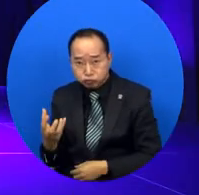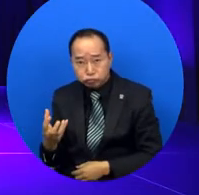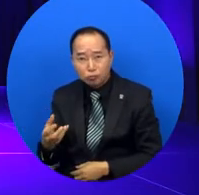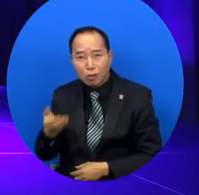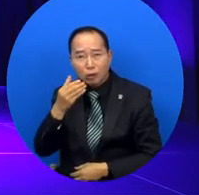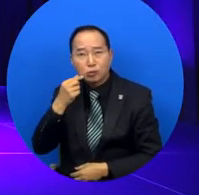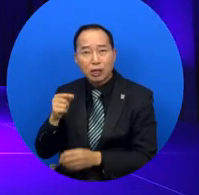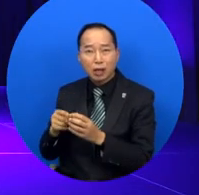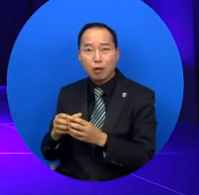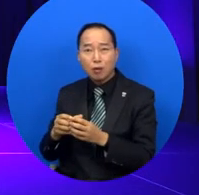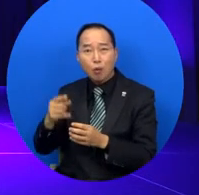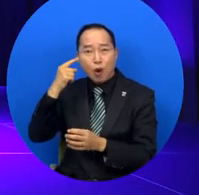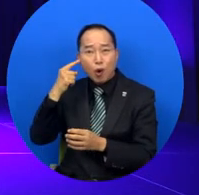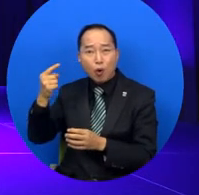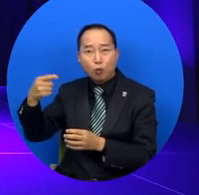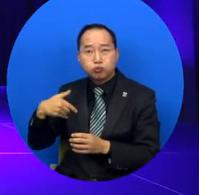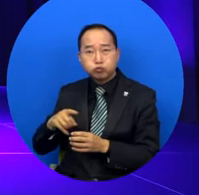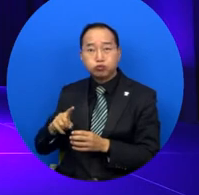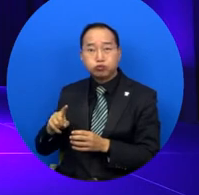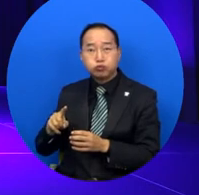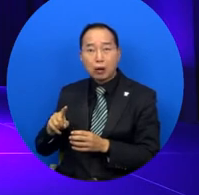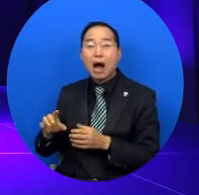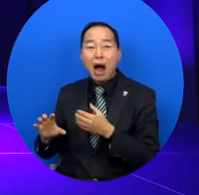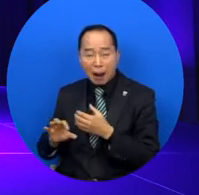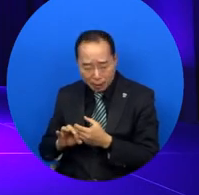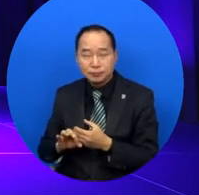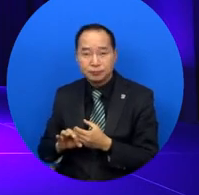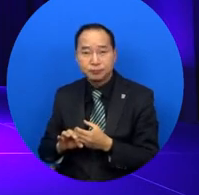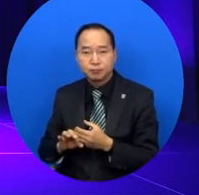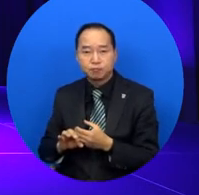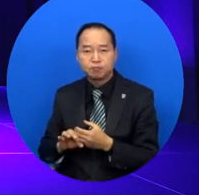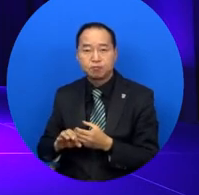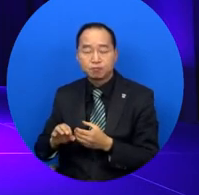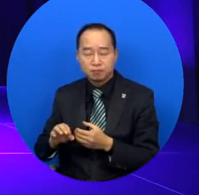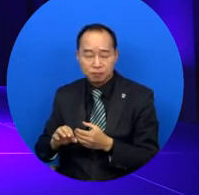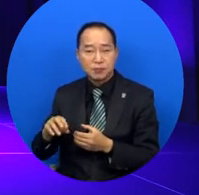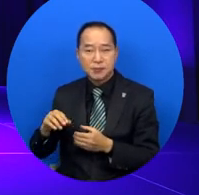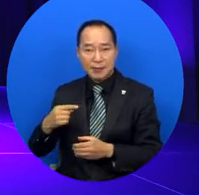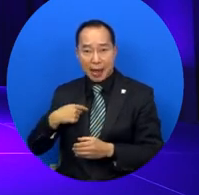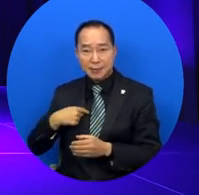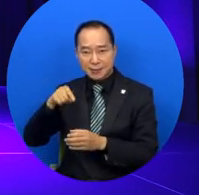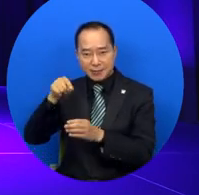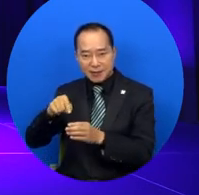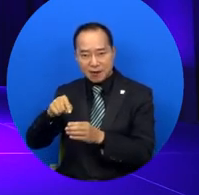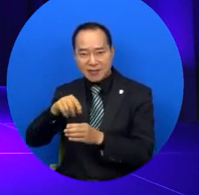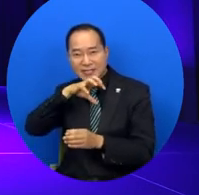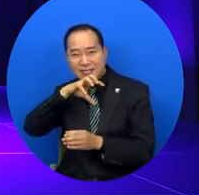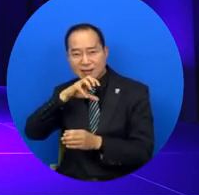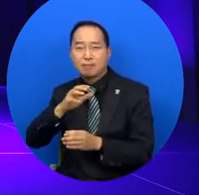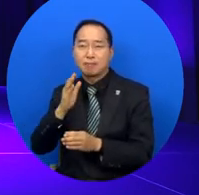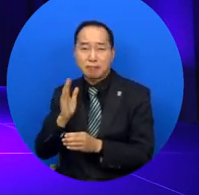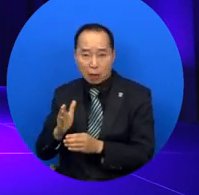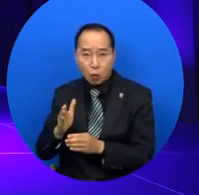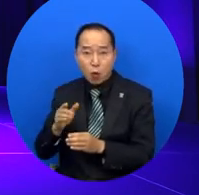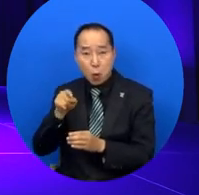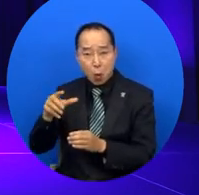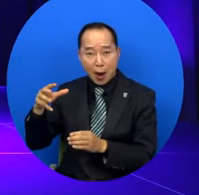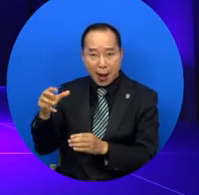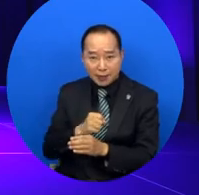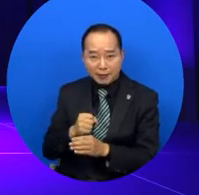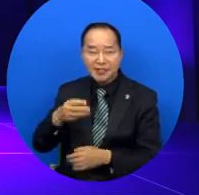야, 씨 사과를 줘? 이게 뭐야? 이게 아니고 레몬 쓴 걸 줬더라도 나는